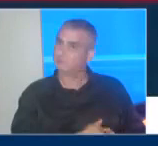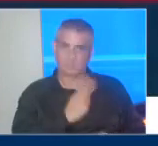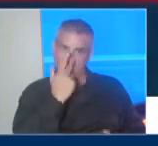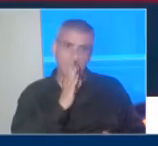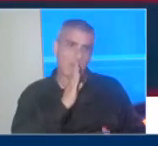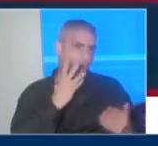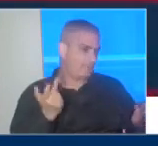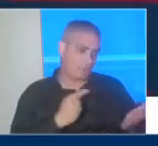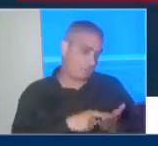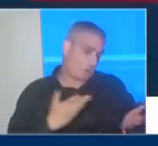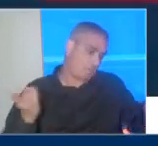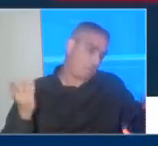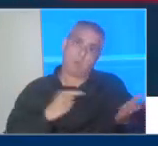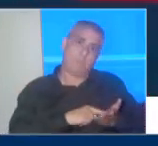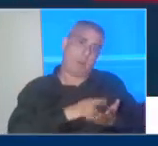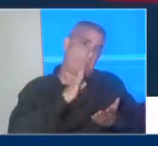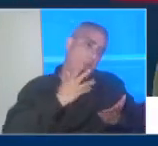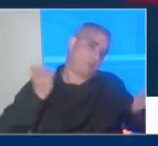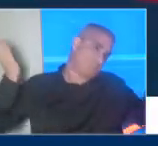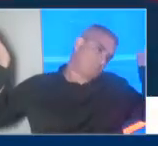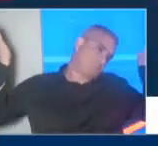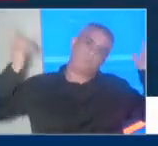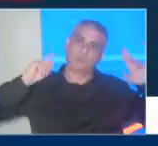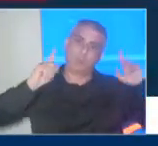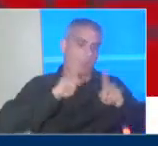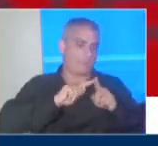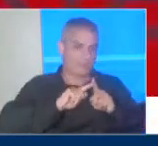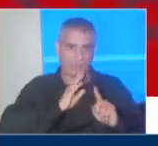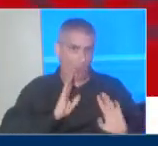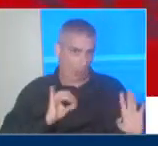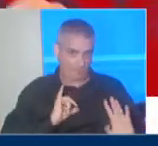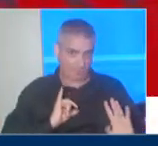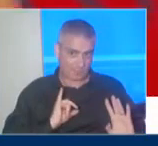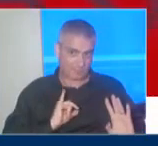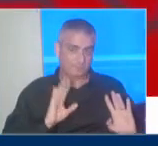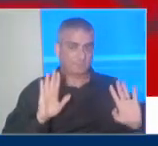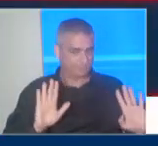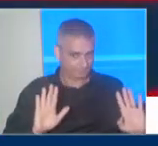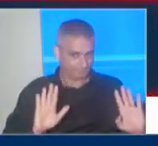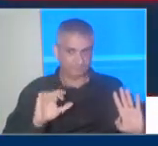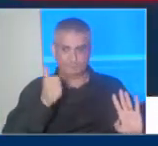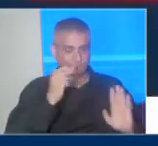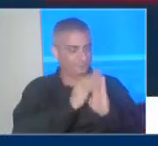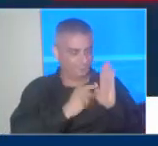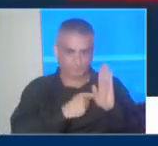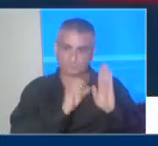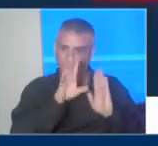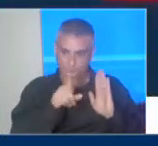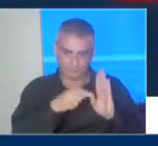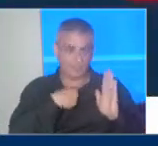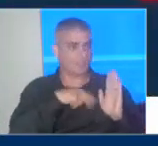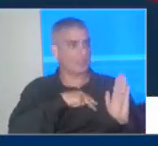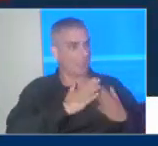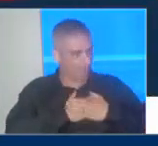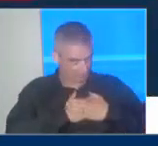נראה לך בעיה. כי זה לא, למה? כי בעיה שהיא לא, נגיד שזה לא מגדרי. אז זה לא מעניין? אז בואי, קודם כל הנתונים ששלפתי לך, אני